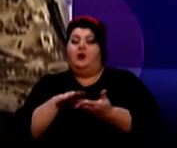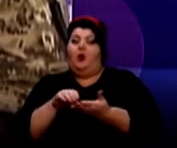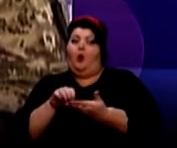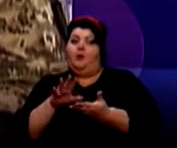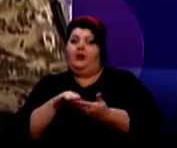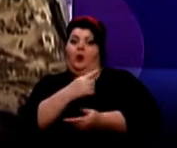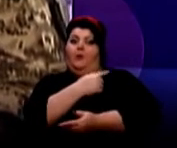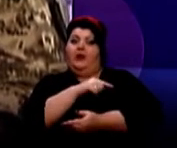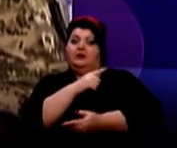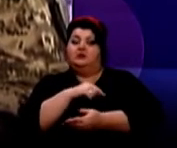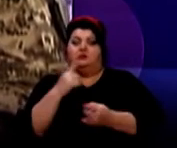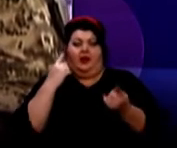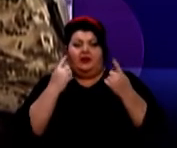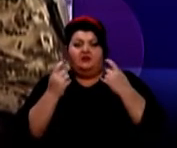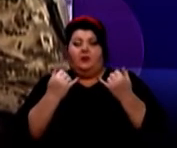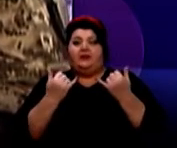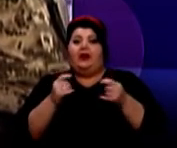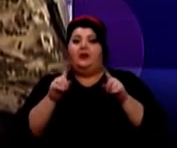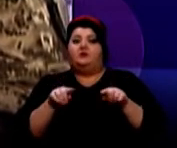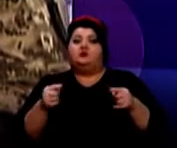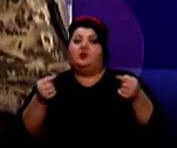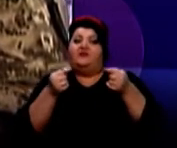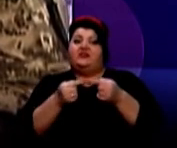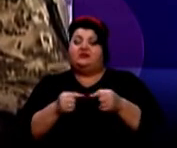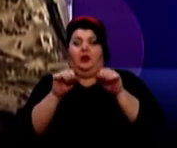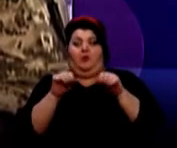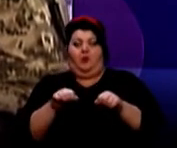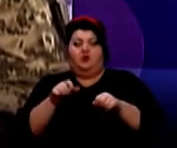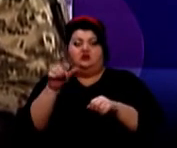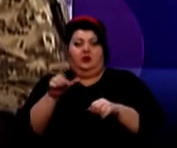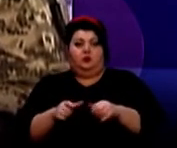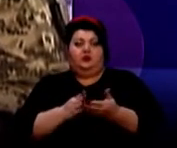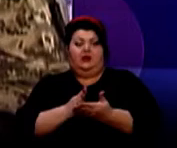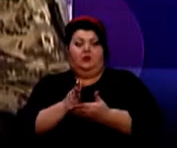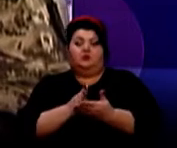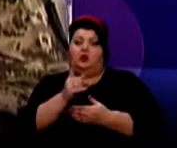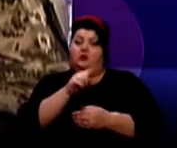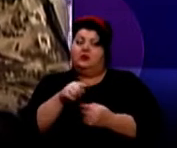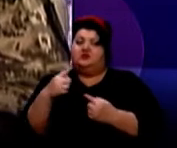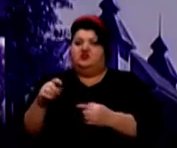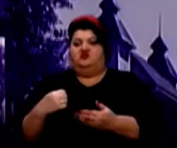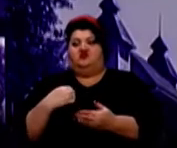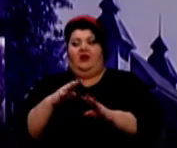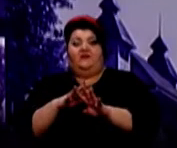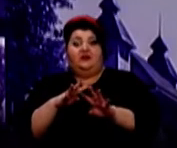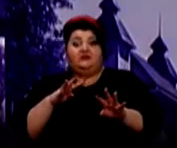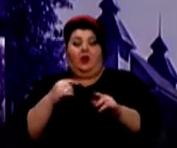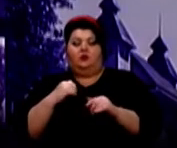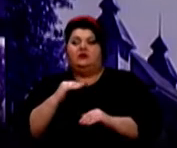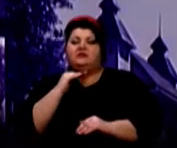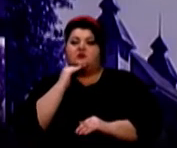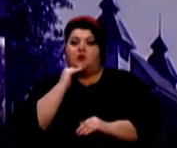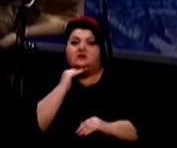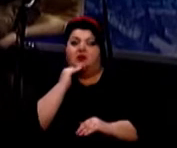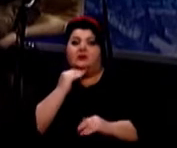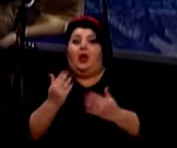медичному. Тобто інформації для того, щоб визначити, чи може людина проходити службу в тих чи інших військах, у нас достатньо. Якщо, я